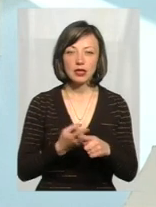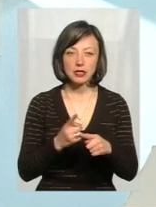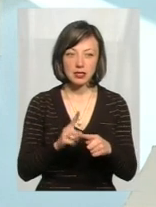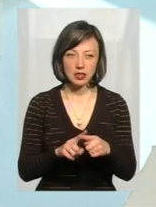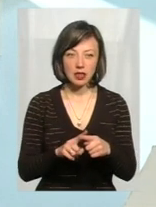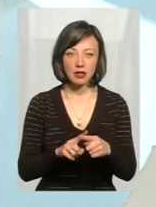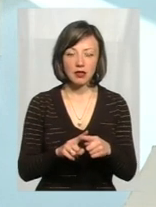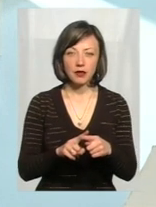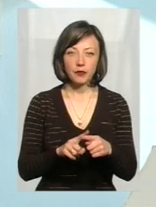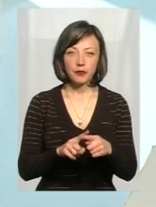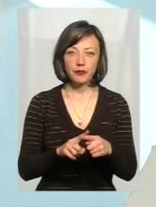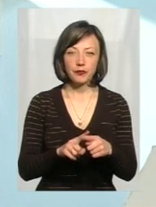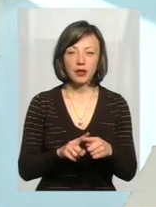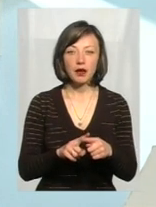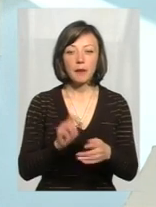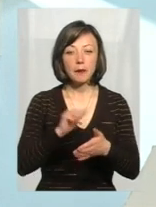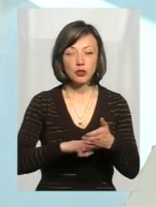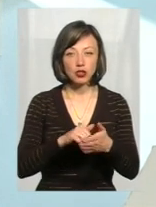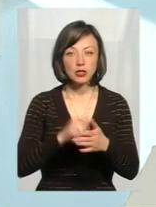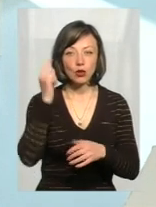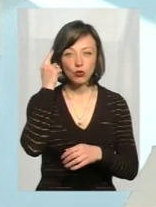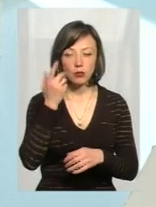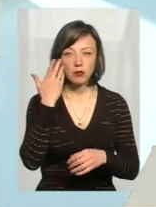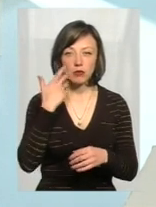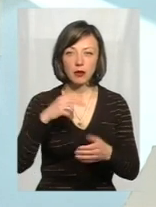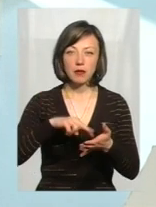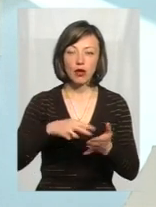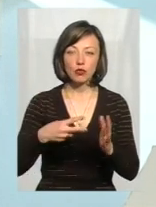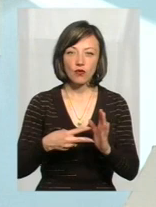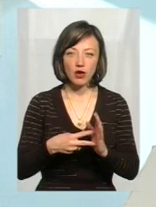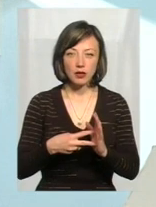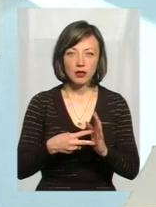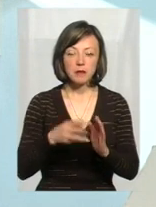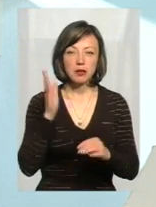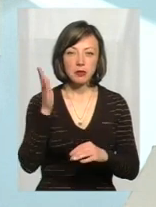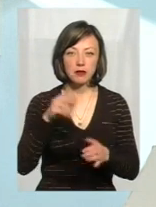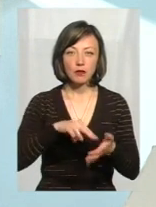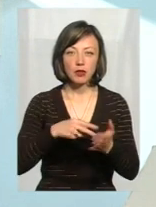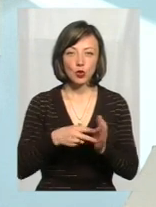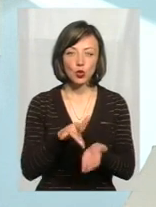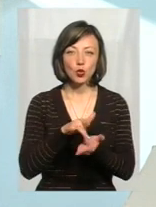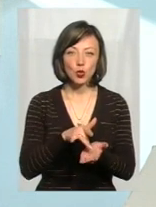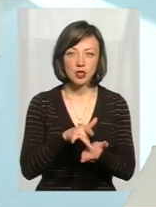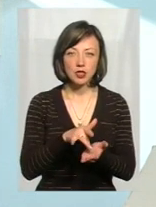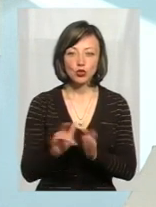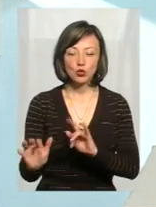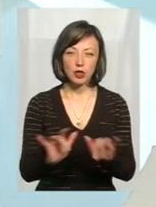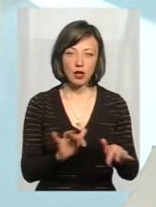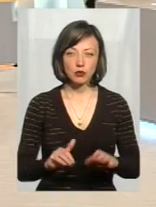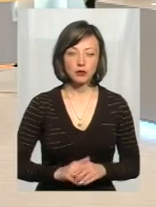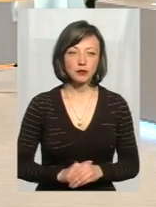привід замислитися при плануванні, при перспективному плануванні туристичної